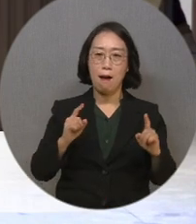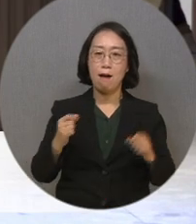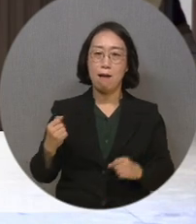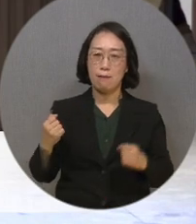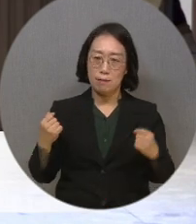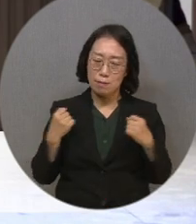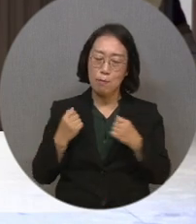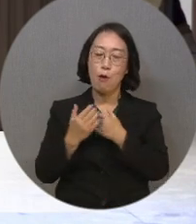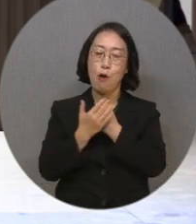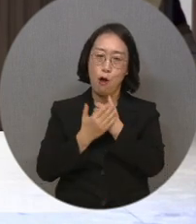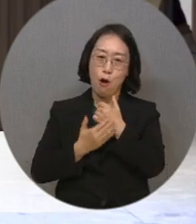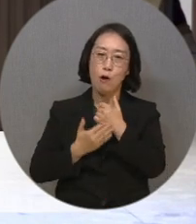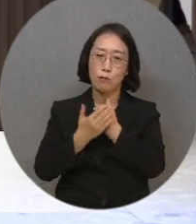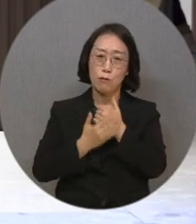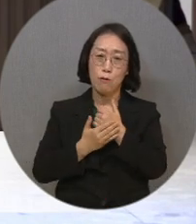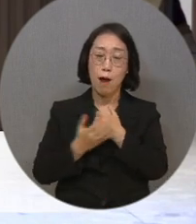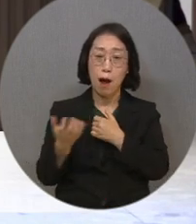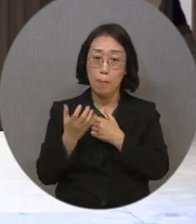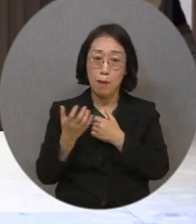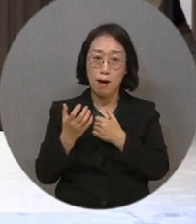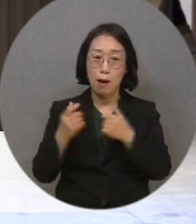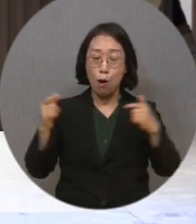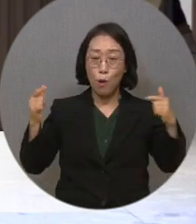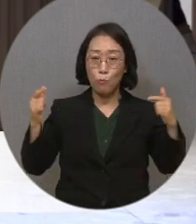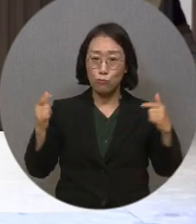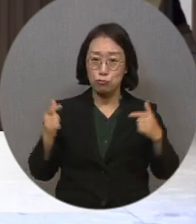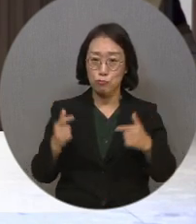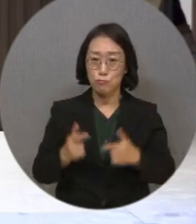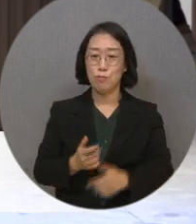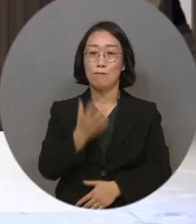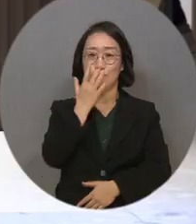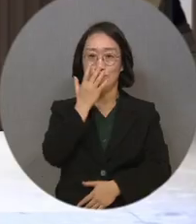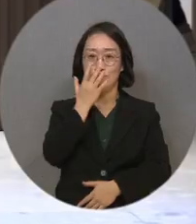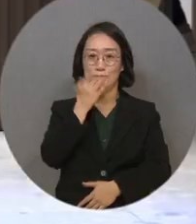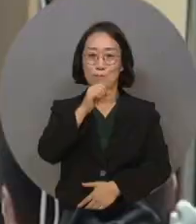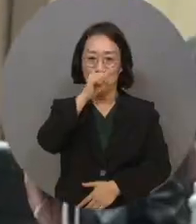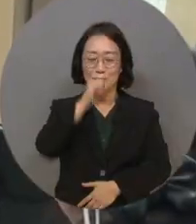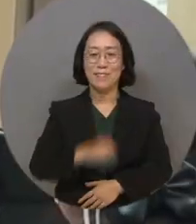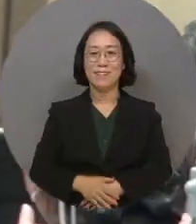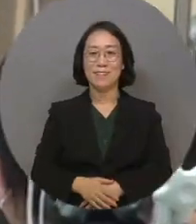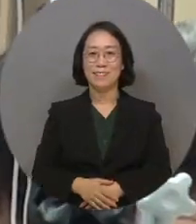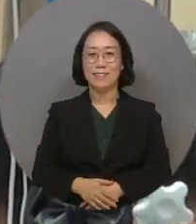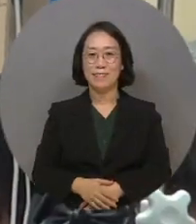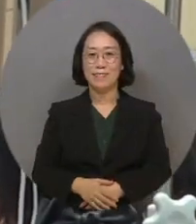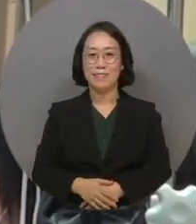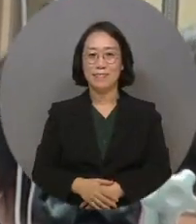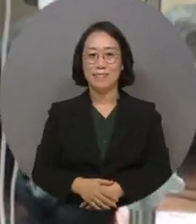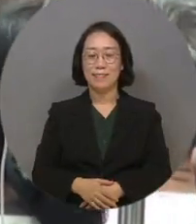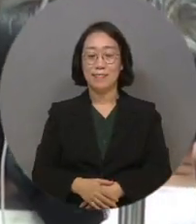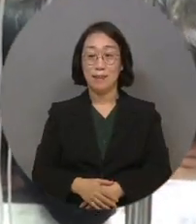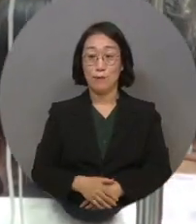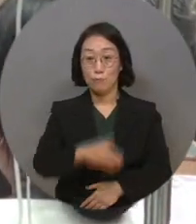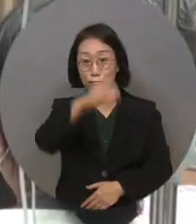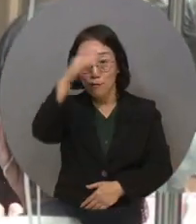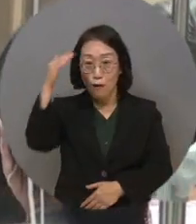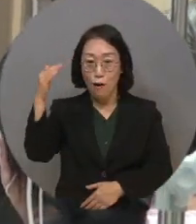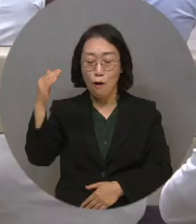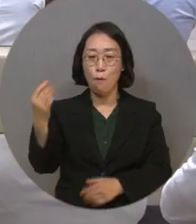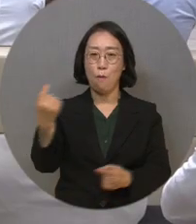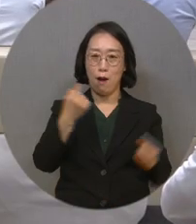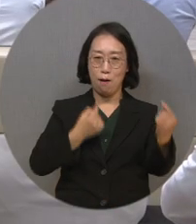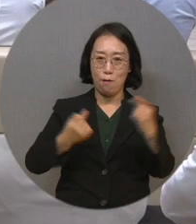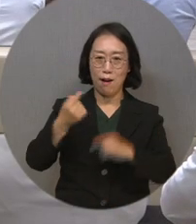또 지치고 아픈 것도 좀 덜해지는 것 같아서 좋은 것 같아요. 지나던 발걸음도 잠시